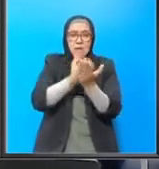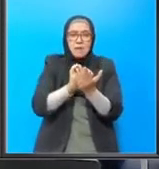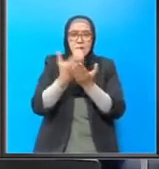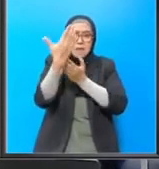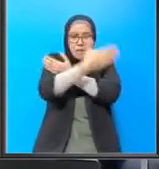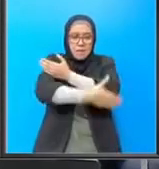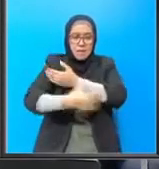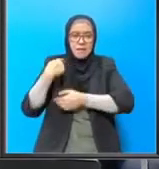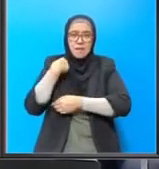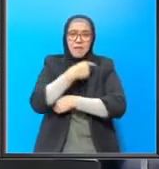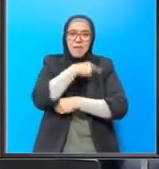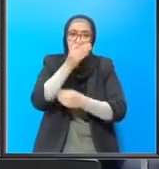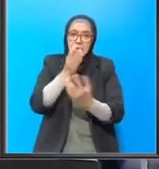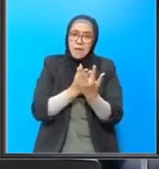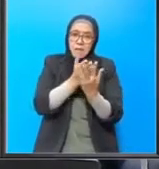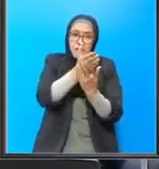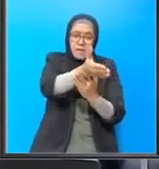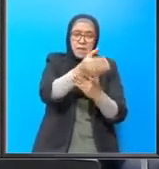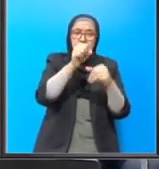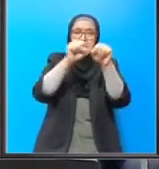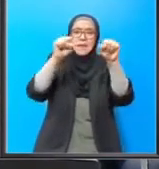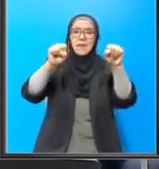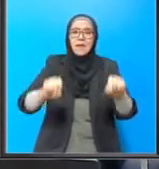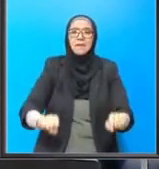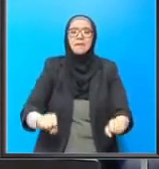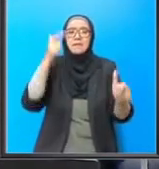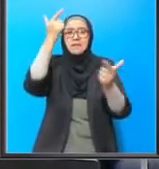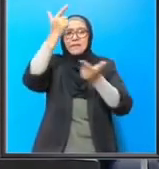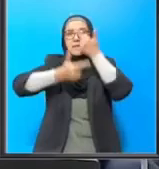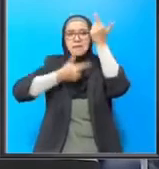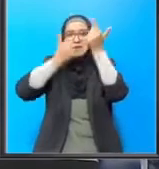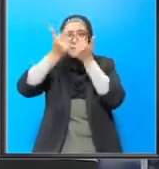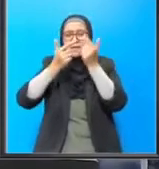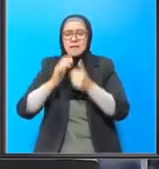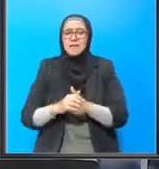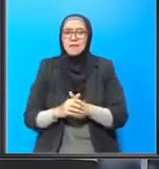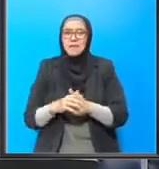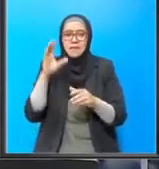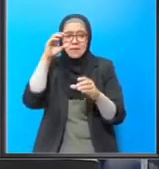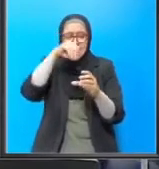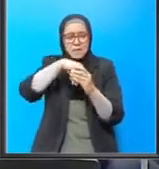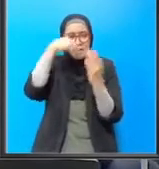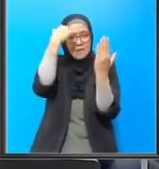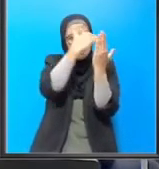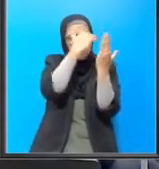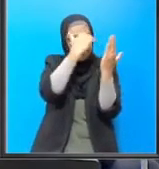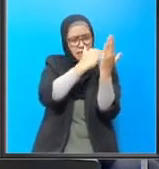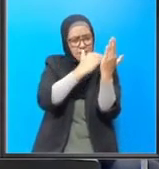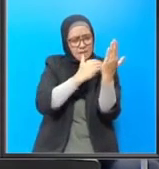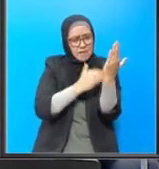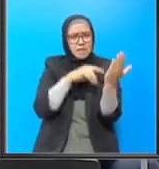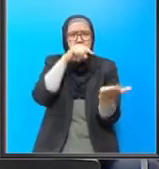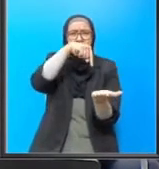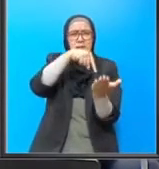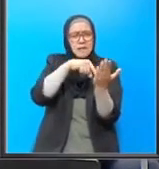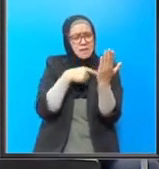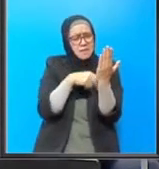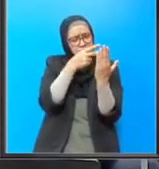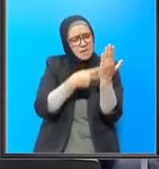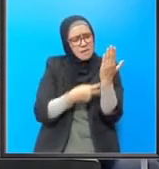negara kita melalui sistem plancongan Hai di dalam butiran ini berkenaan dengan